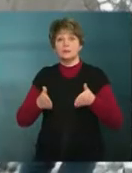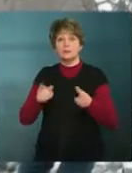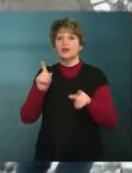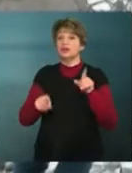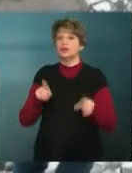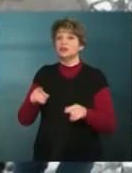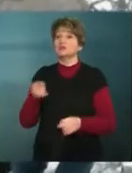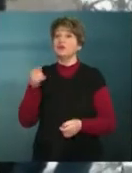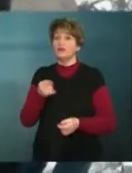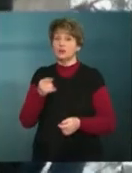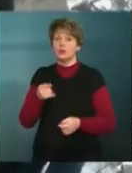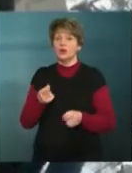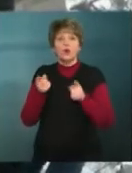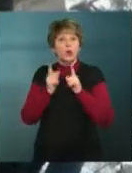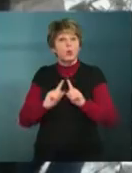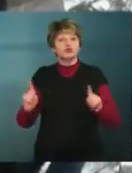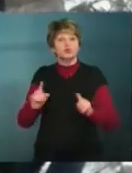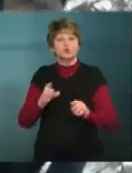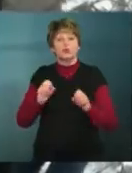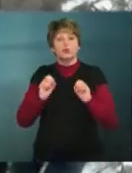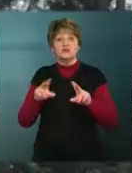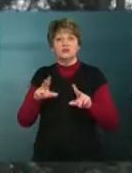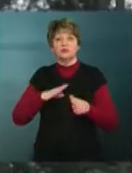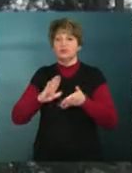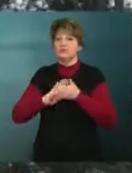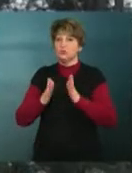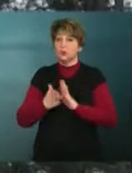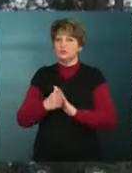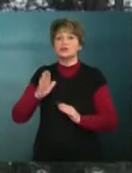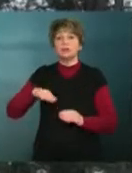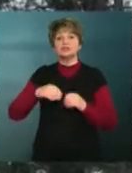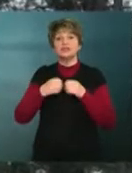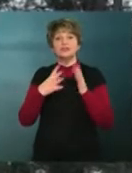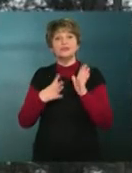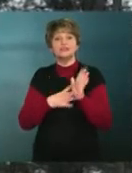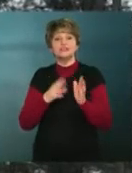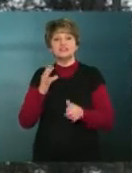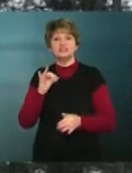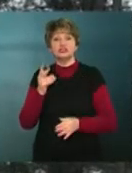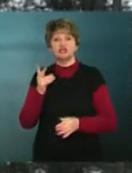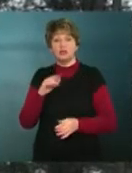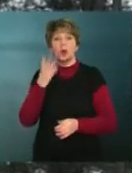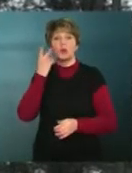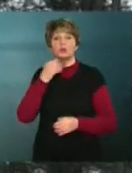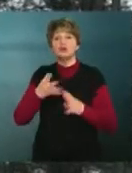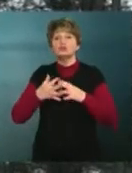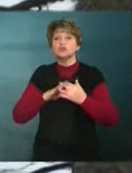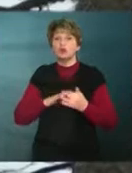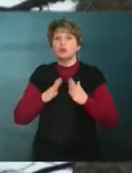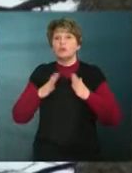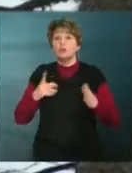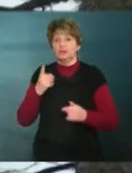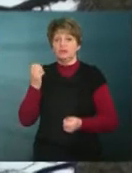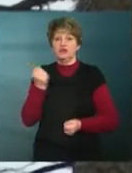автомобілі. Особливо критичною, за словами Світлани Вовк, була ситуація після 19 січня, коли села більше ніж на